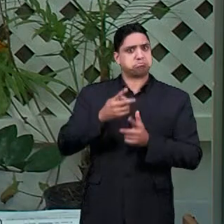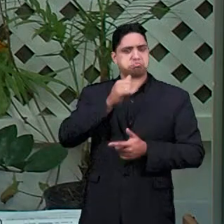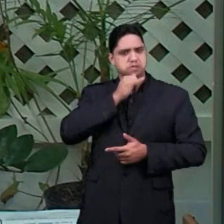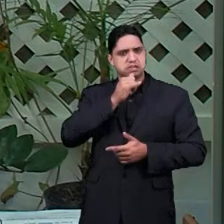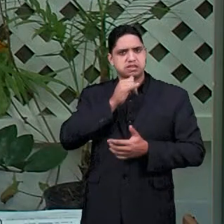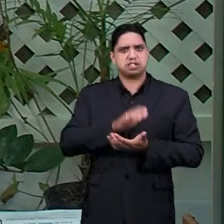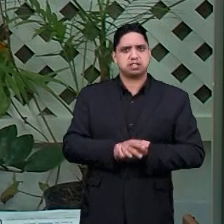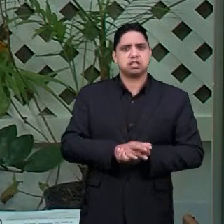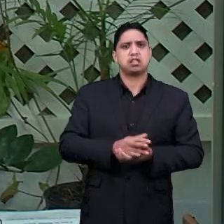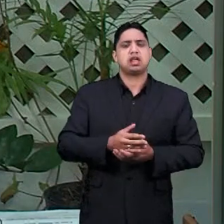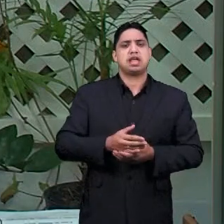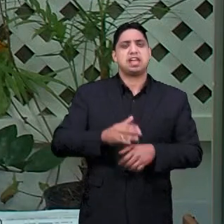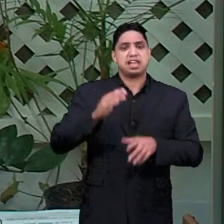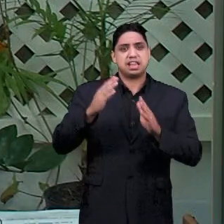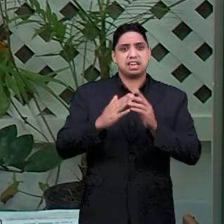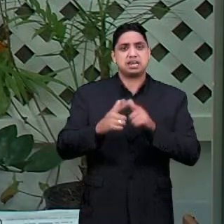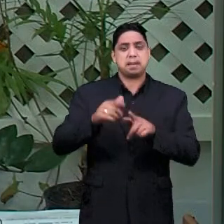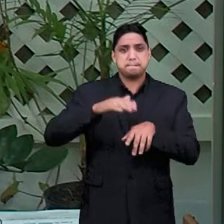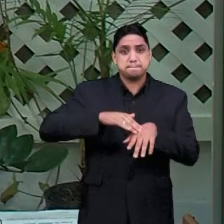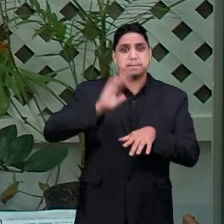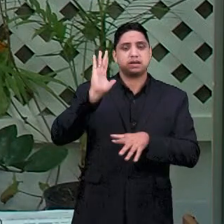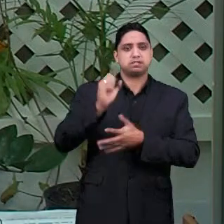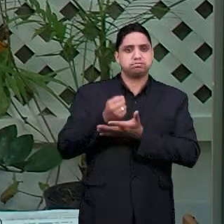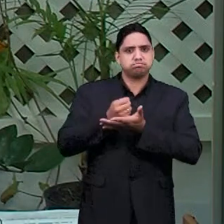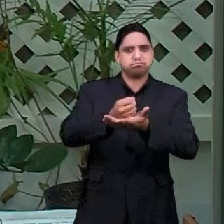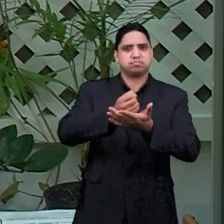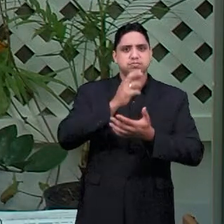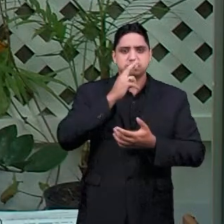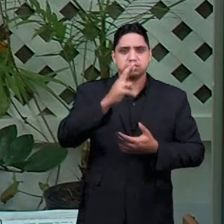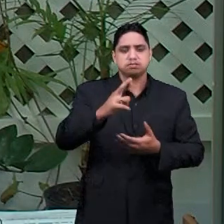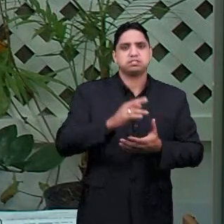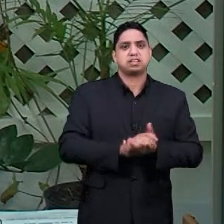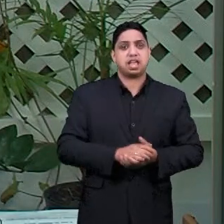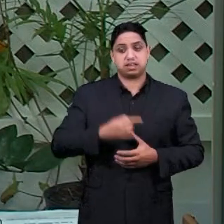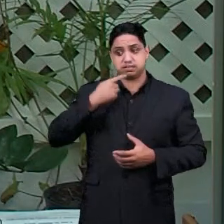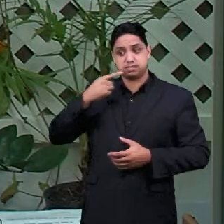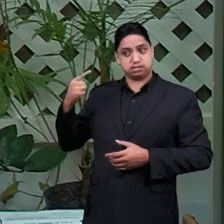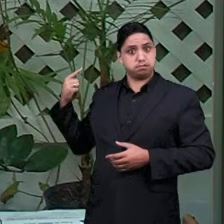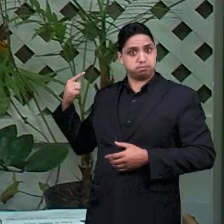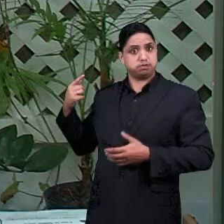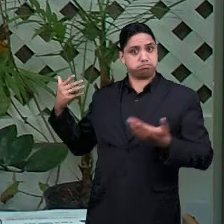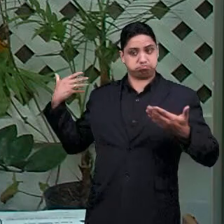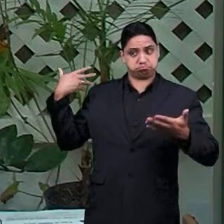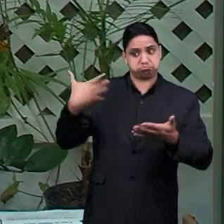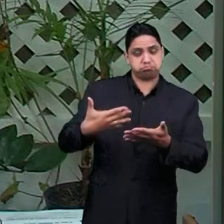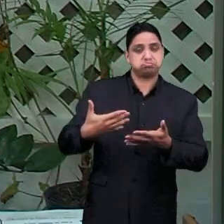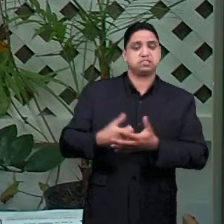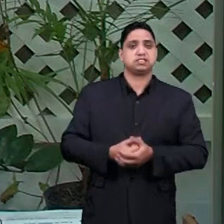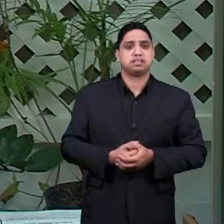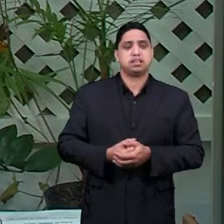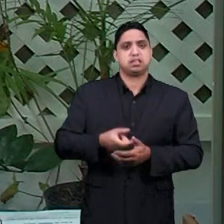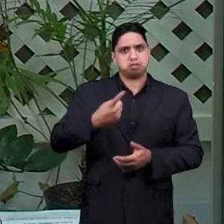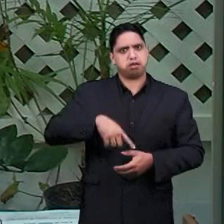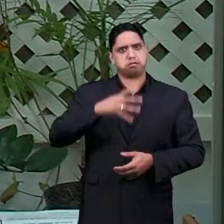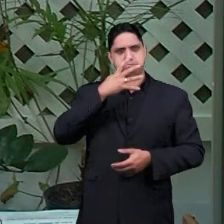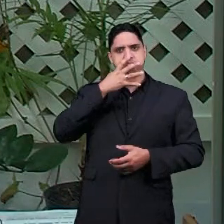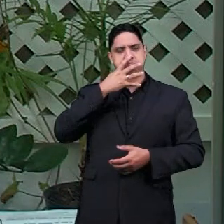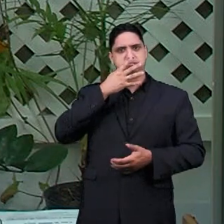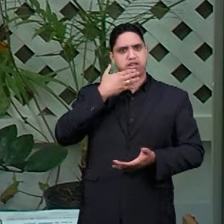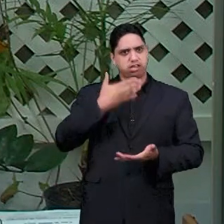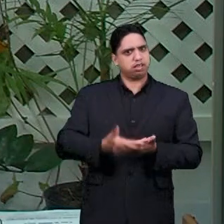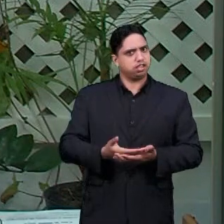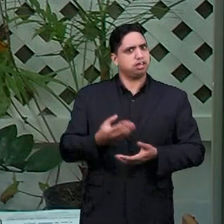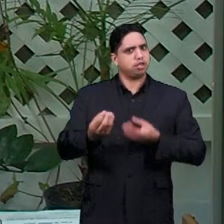ça a été l'église qui a plus envoyé de contributions cette semaine maintenant. Nous sommes